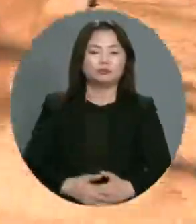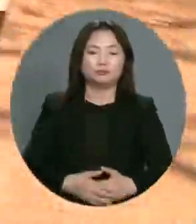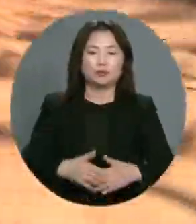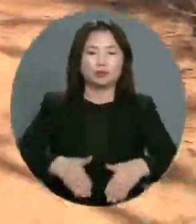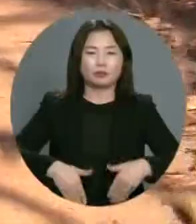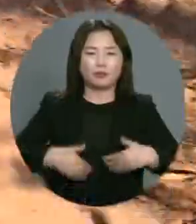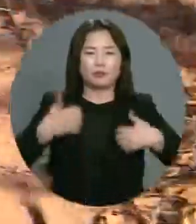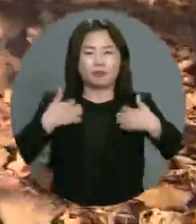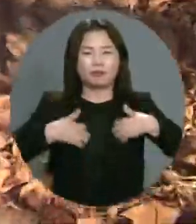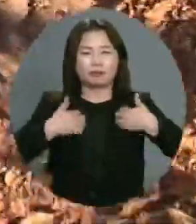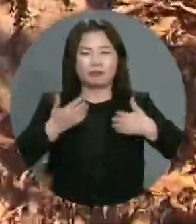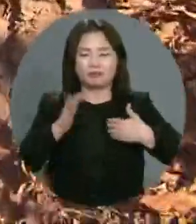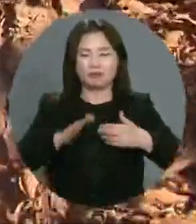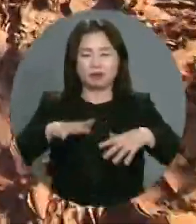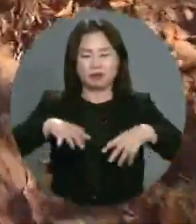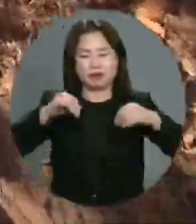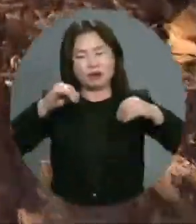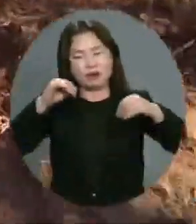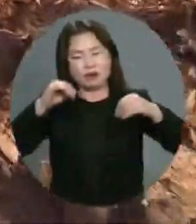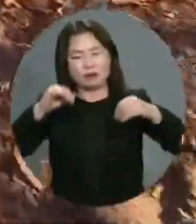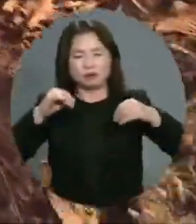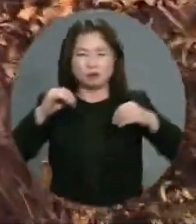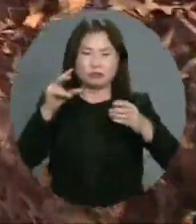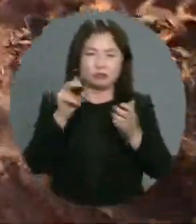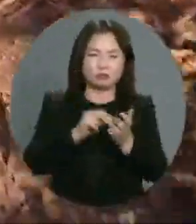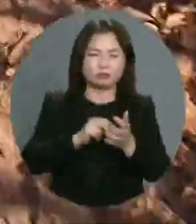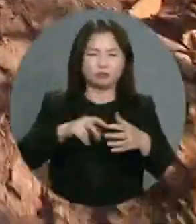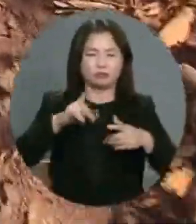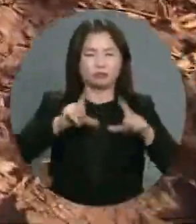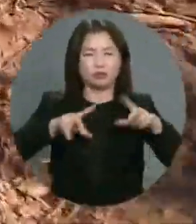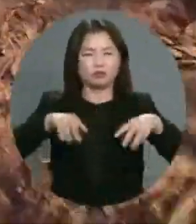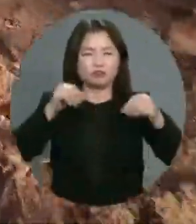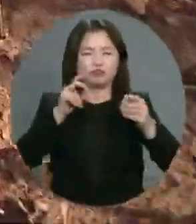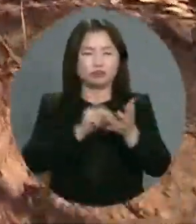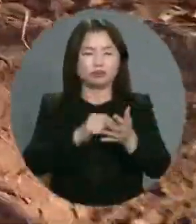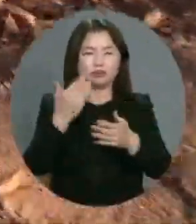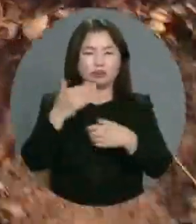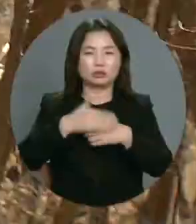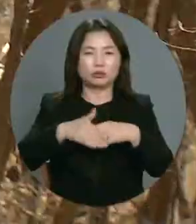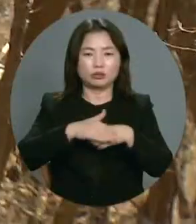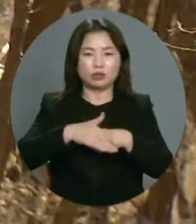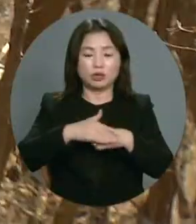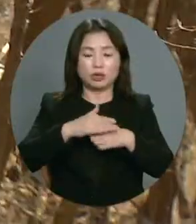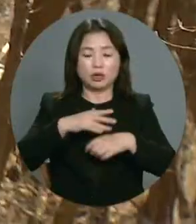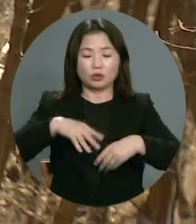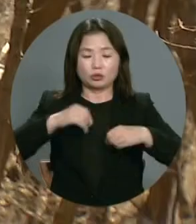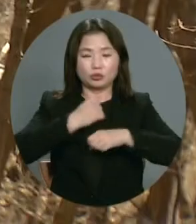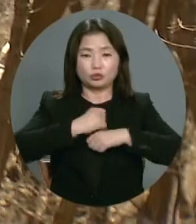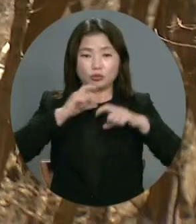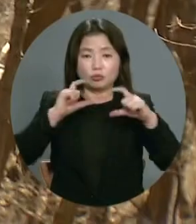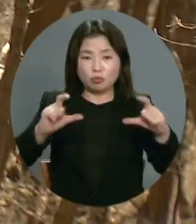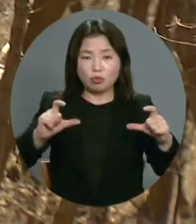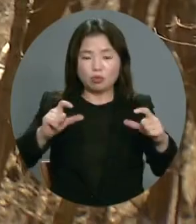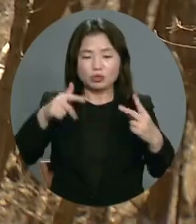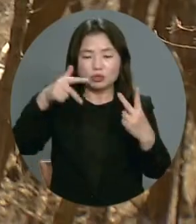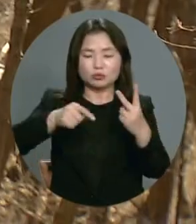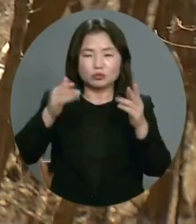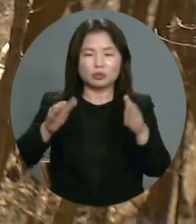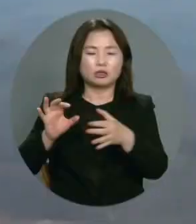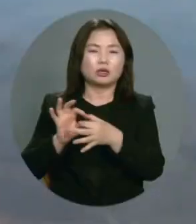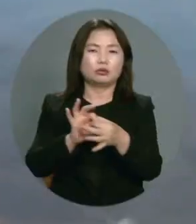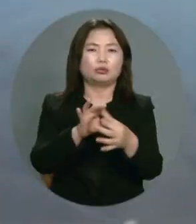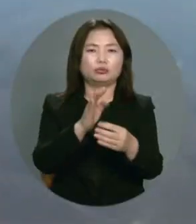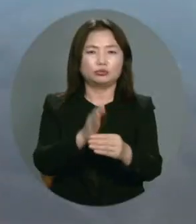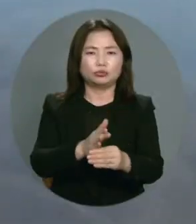봄은 반갑지만 건조함이 문제입니다. 대구에는 지난 22일 발효된 건조주의보가 2주 가까이